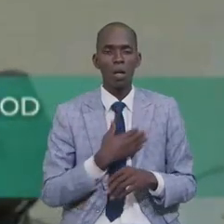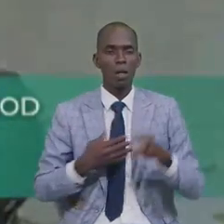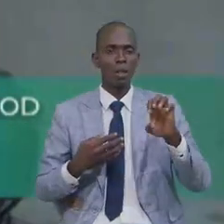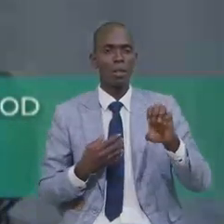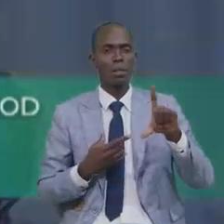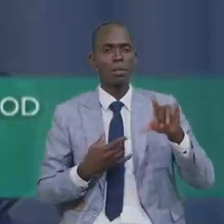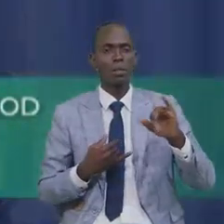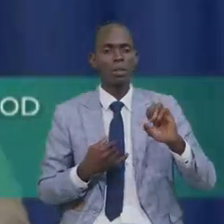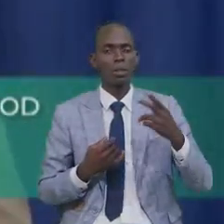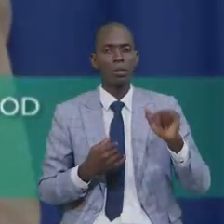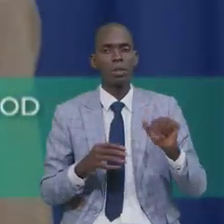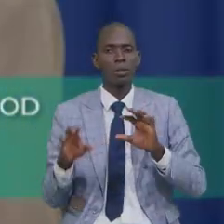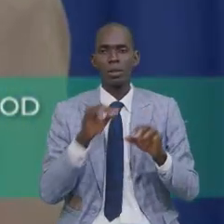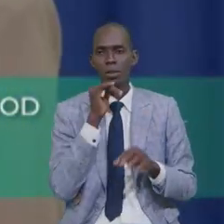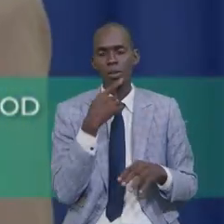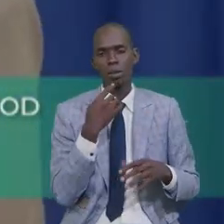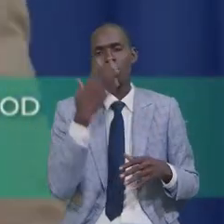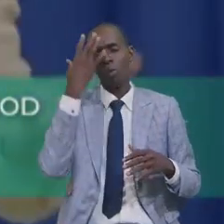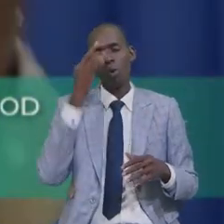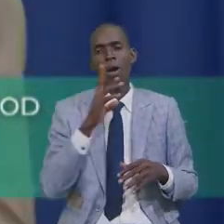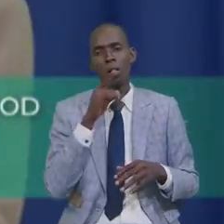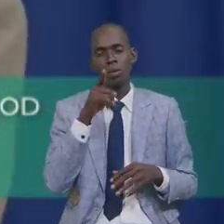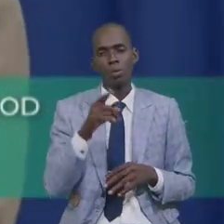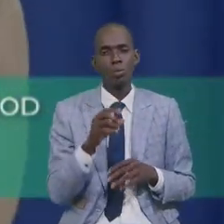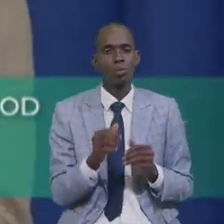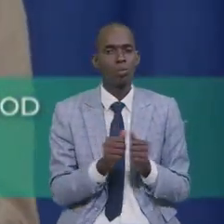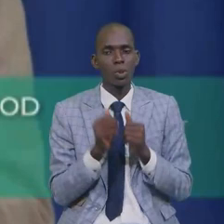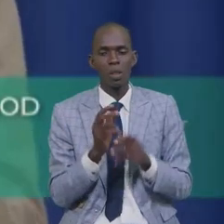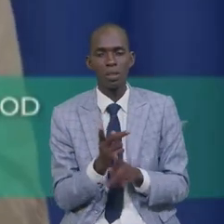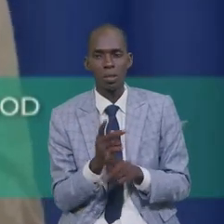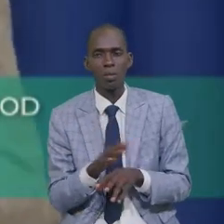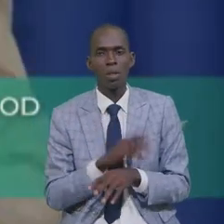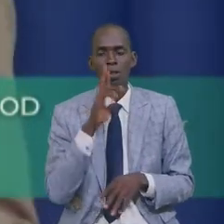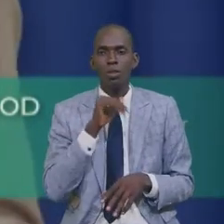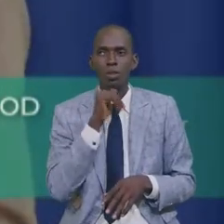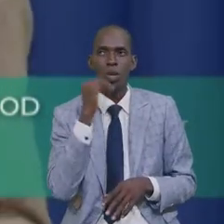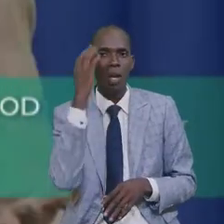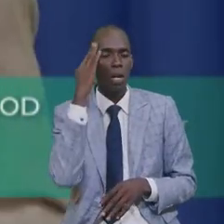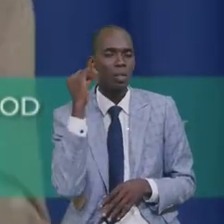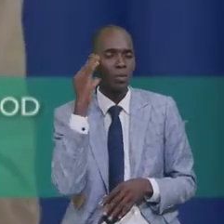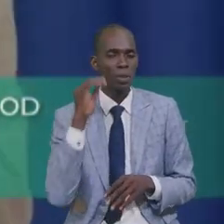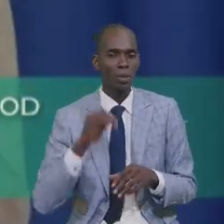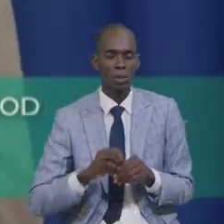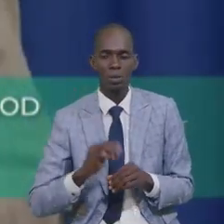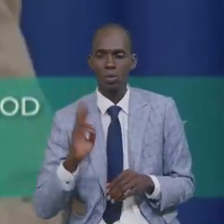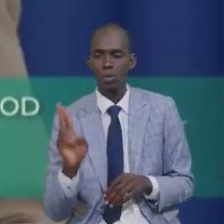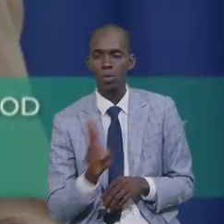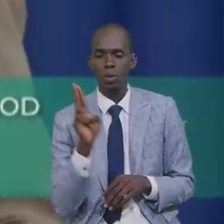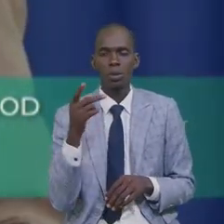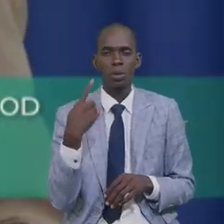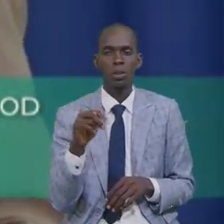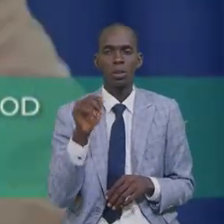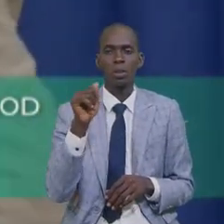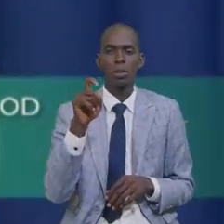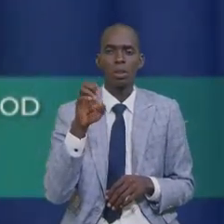et Élisée n'a pas dit, ah pourquoi tu as été négligent, est-ce que tu n'as pas l'expérience à couper